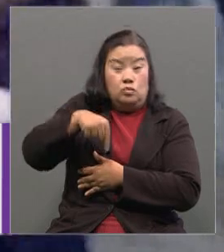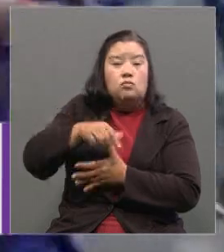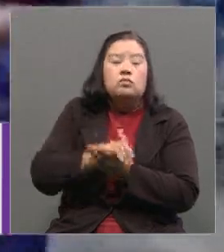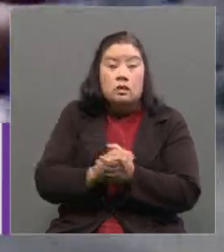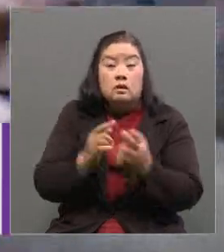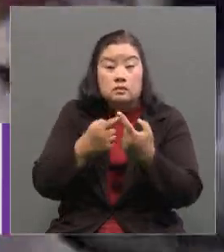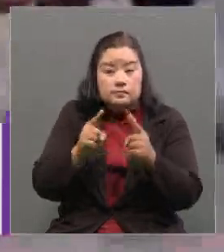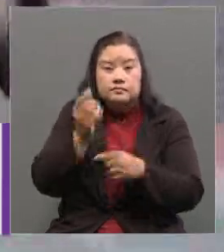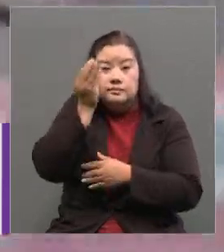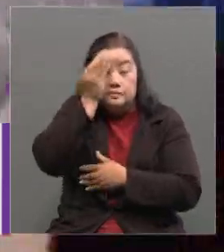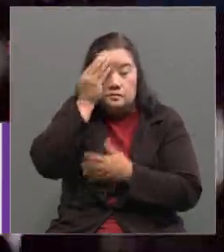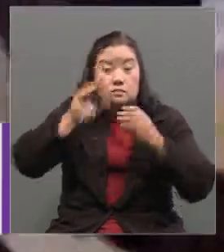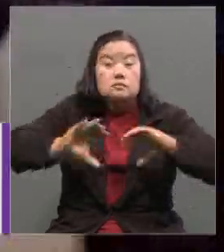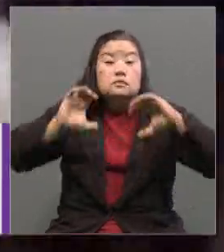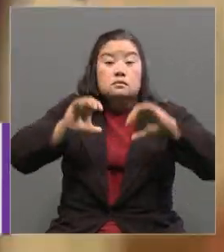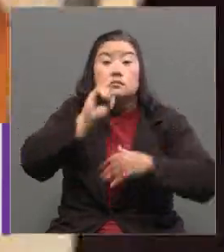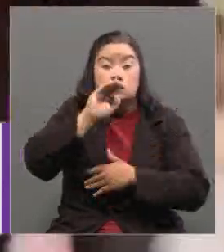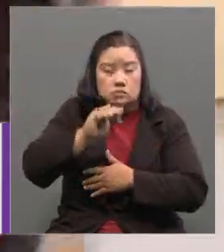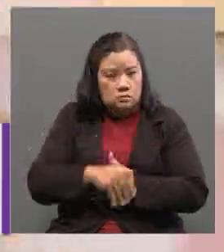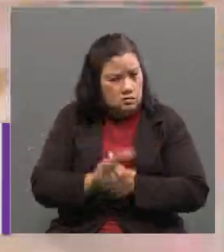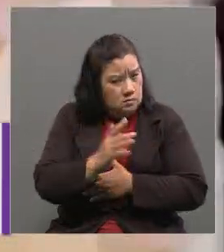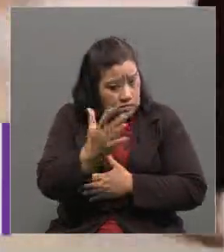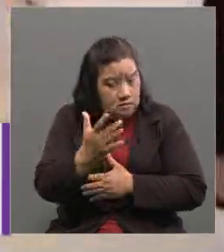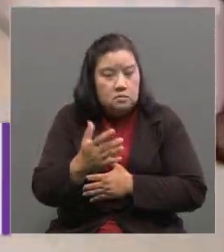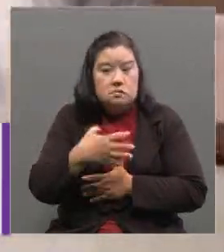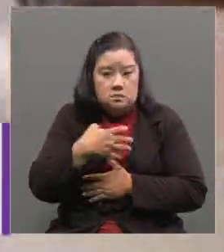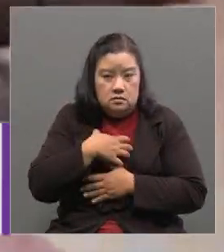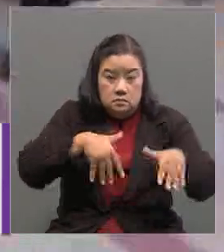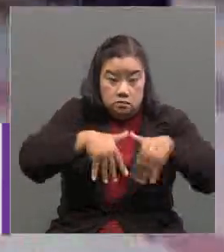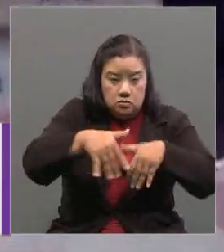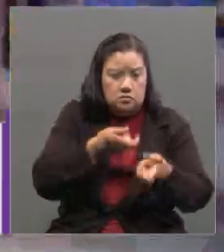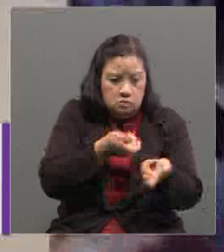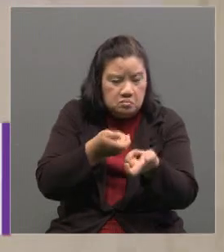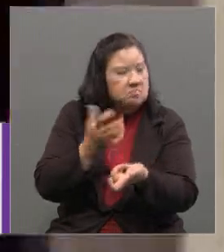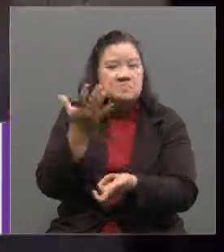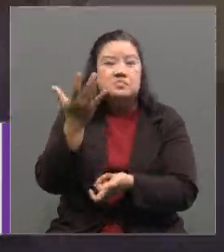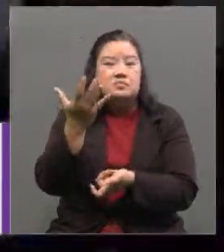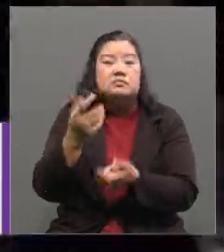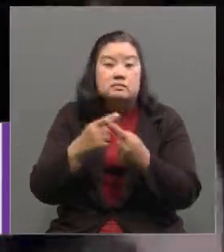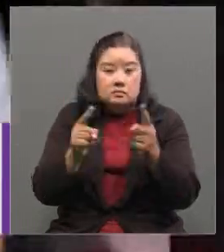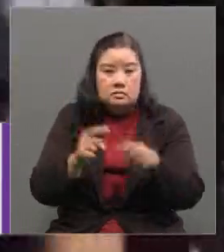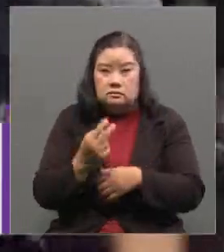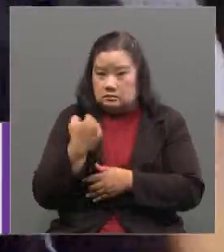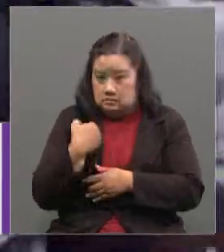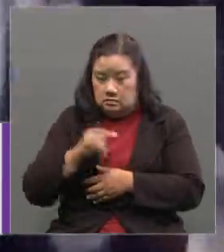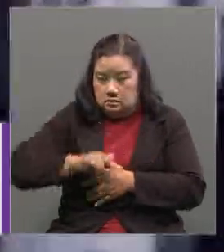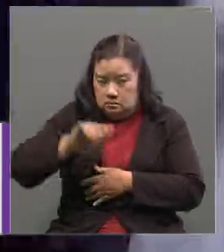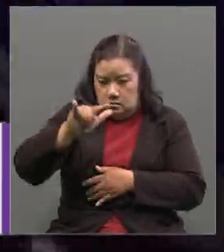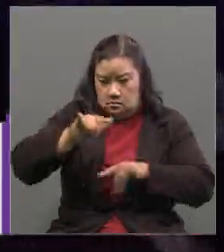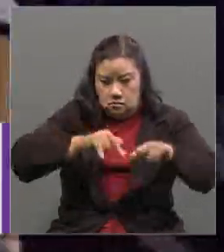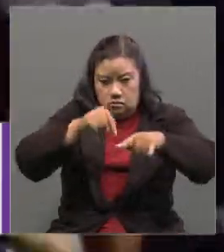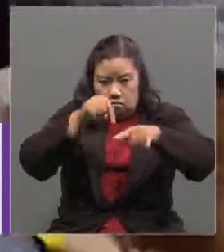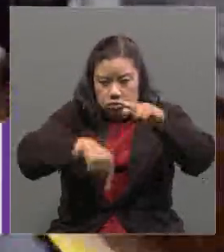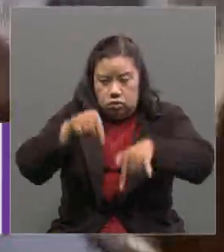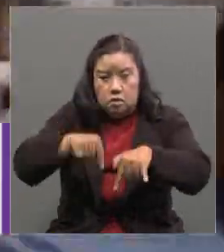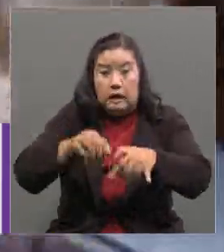ฟ้าฝั่งของอิสราเอลยืนยันนะคะว่าไม่มีเป้าหมายโจมตีพลเรือนแล้วก็ยังยืนยันว่าจุดที่ยิงถล่มเป็นฐานที่ตั้ง